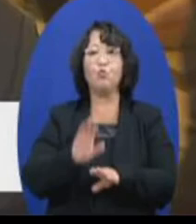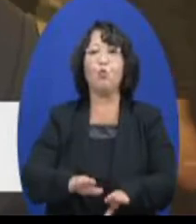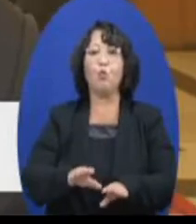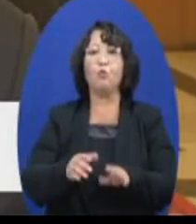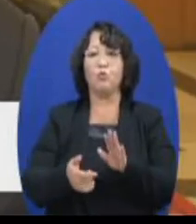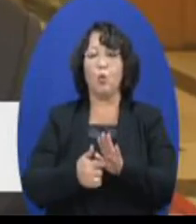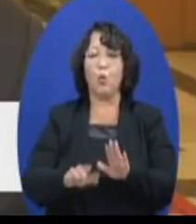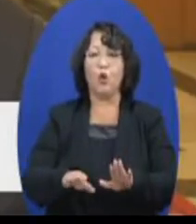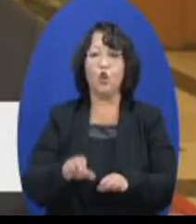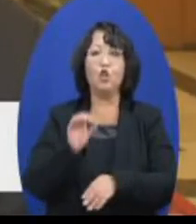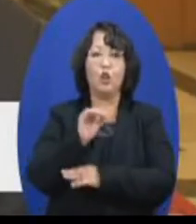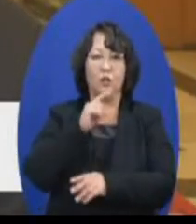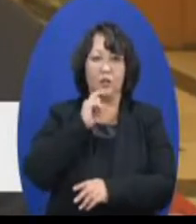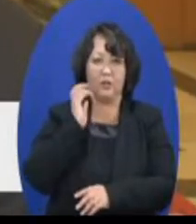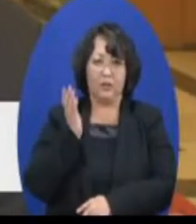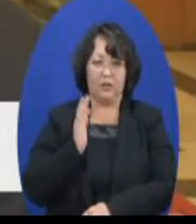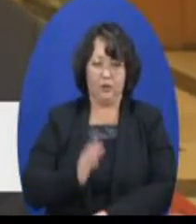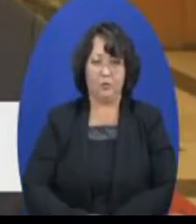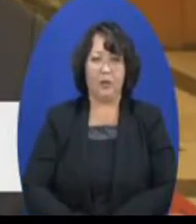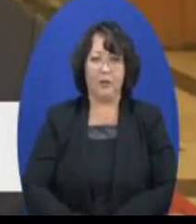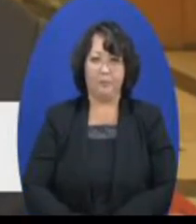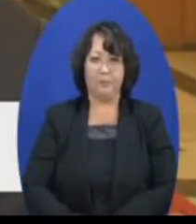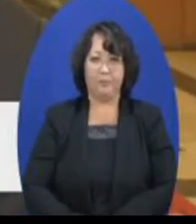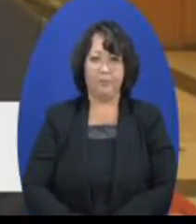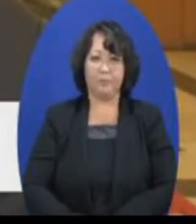суурин төлөөлөгч Тапан Мишра хэлж байна.